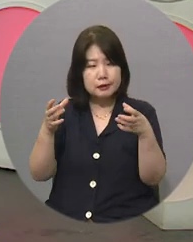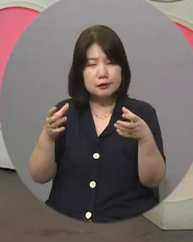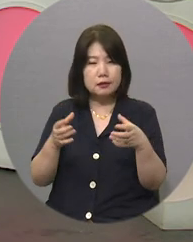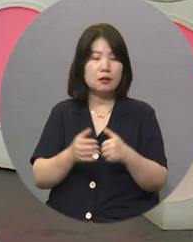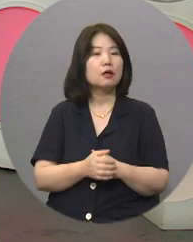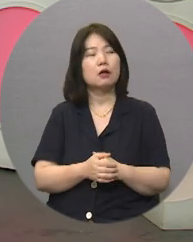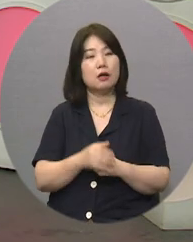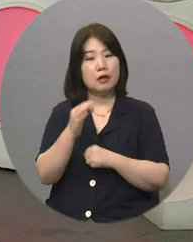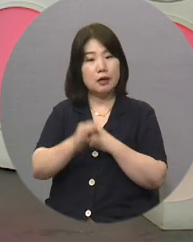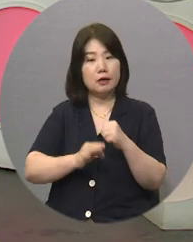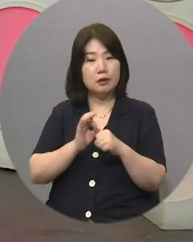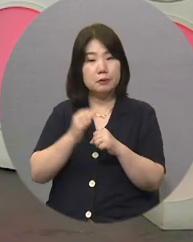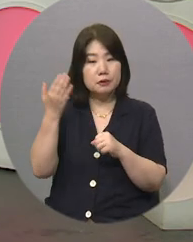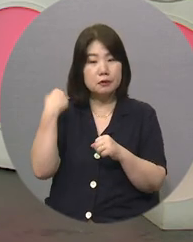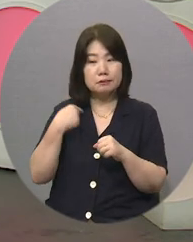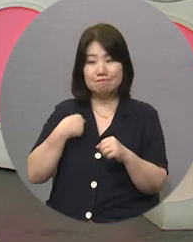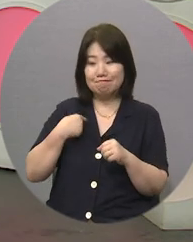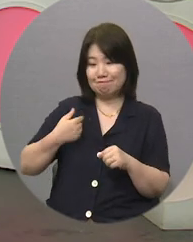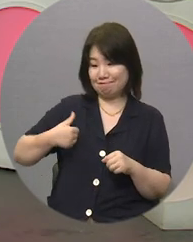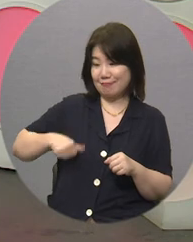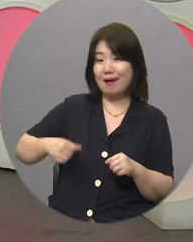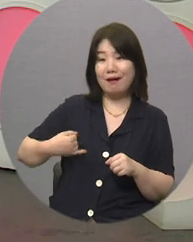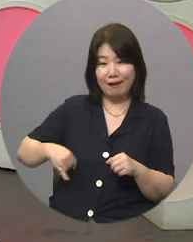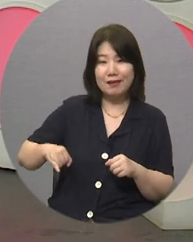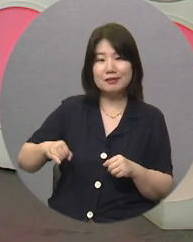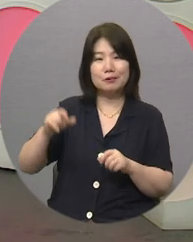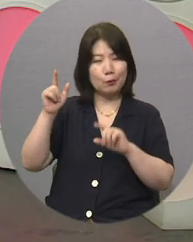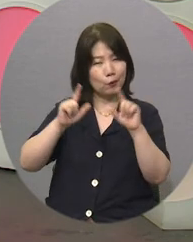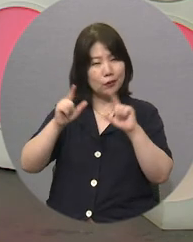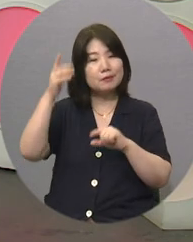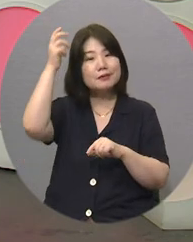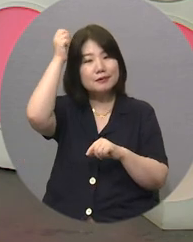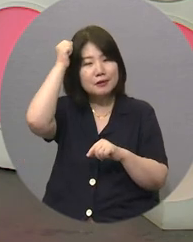사장님은 10년 전 저와 아이들의 모습을 기억하고 계셨습니다.